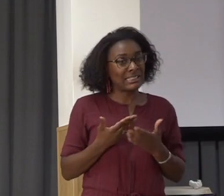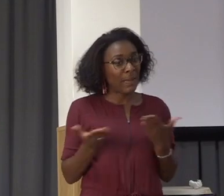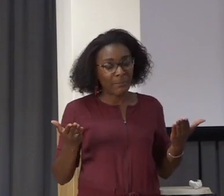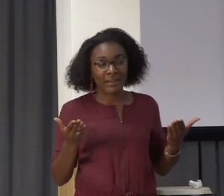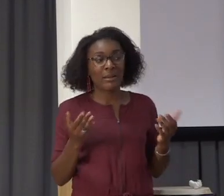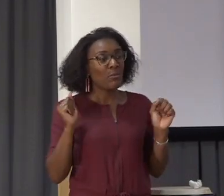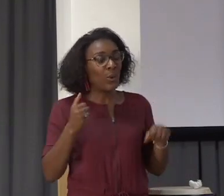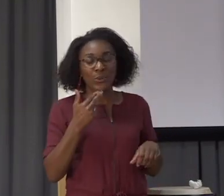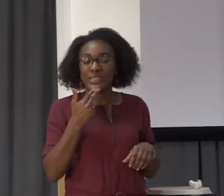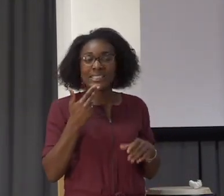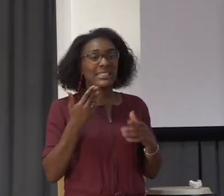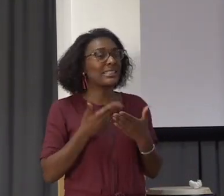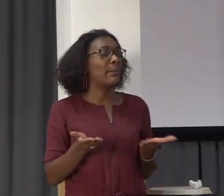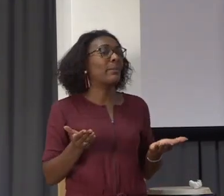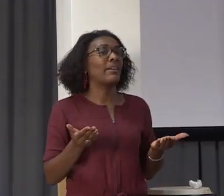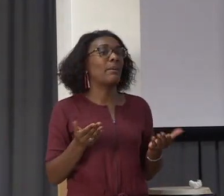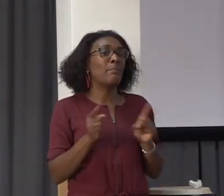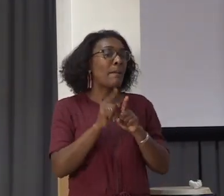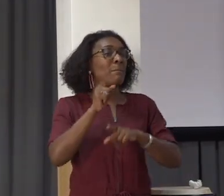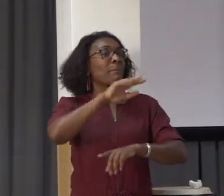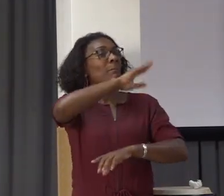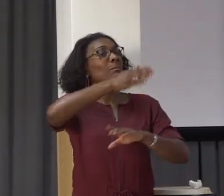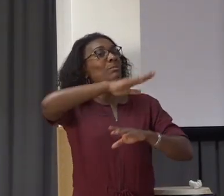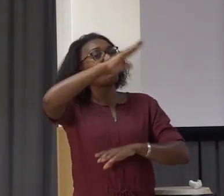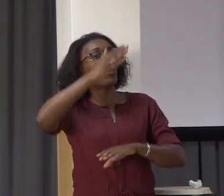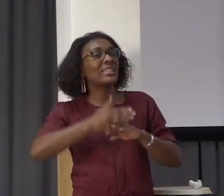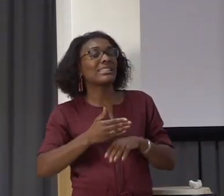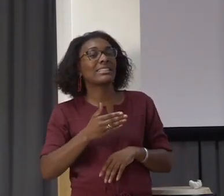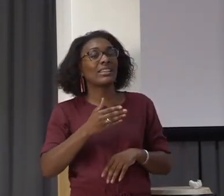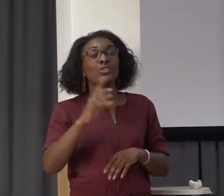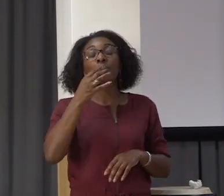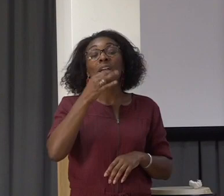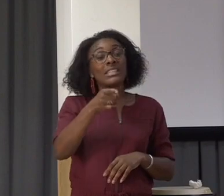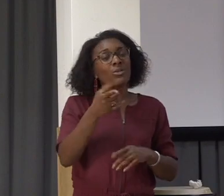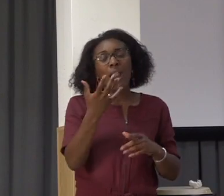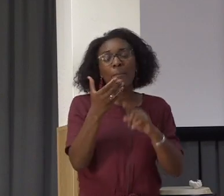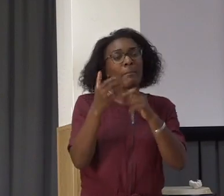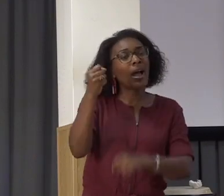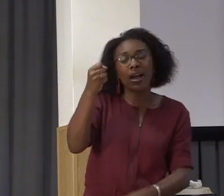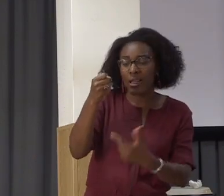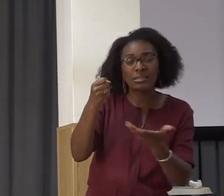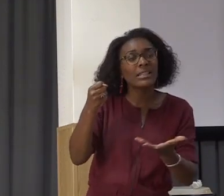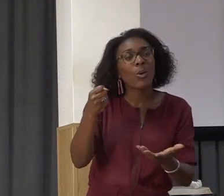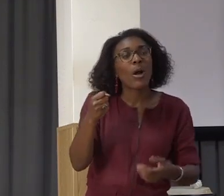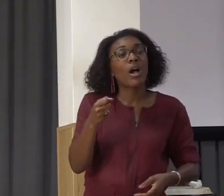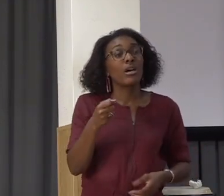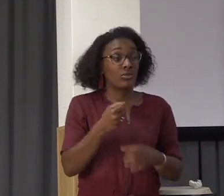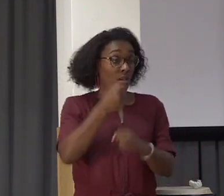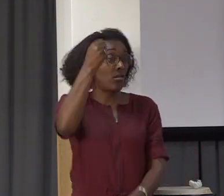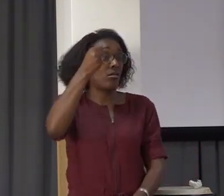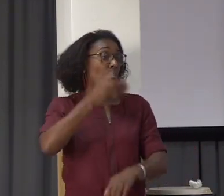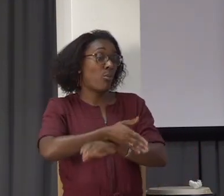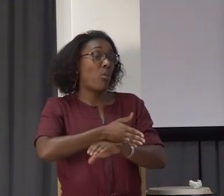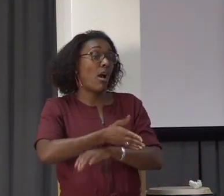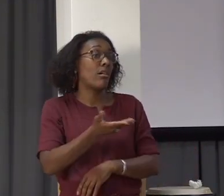manière qu'avec Moïse. Il lui a dit, qu'est-ce que tu as dans ta main? Et je vais vous demander aussi, qu'est-ce que vous avez dans votre